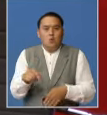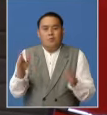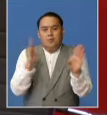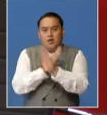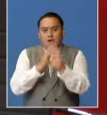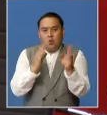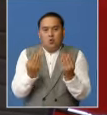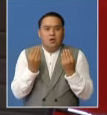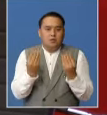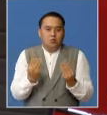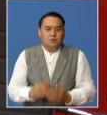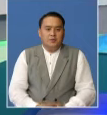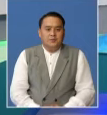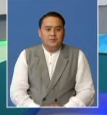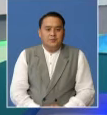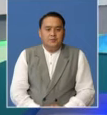природными красотами».